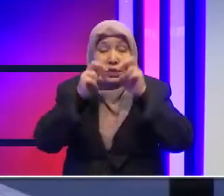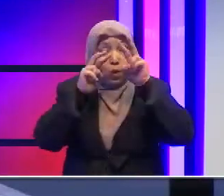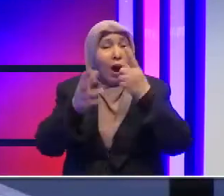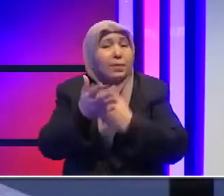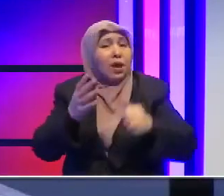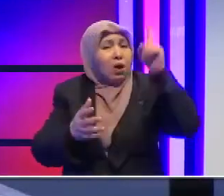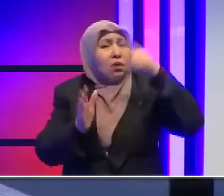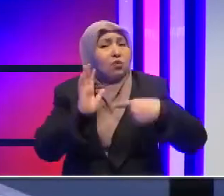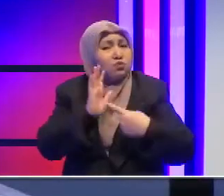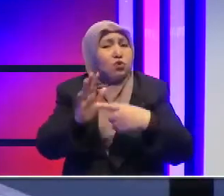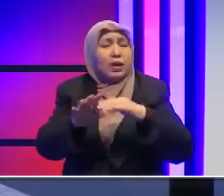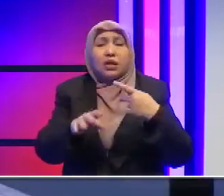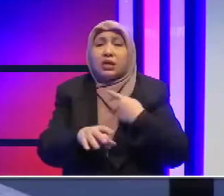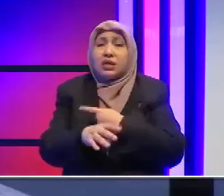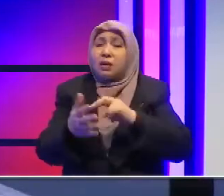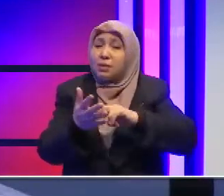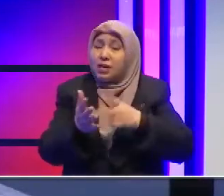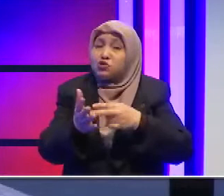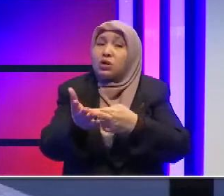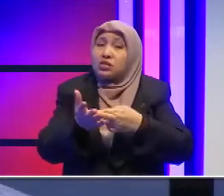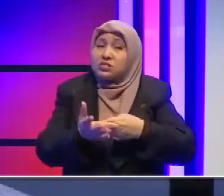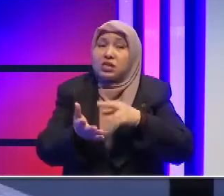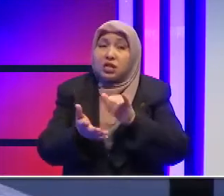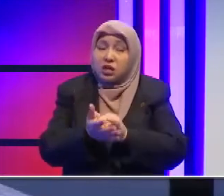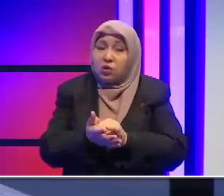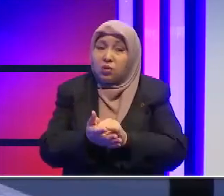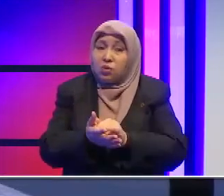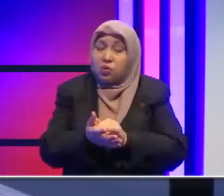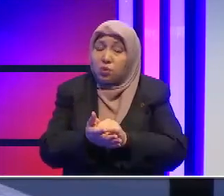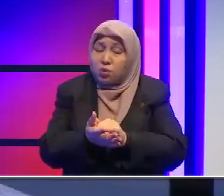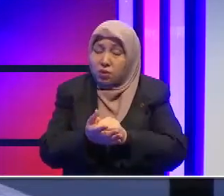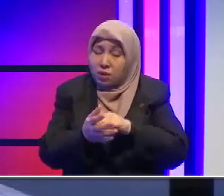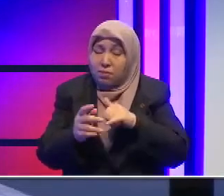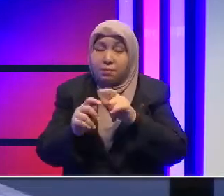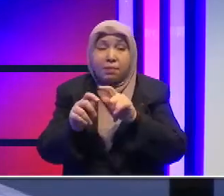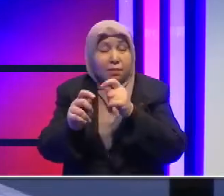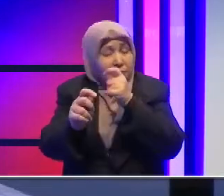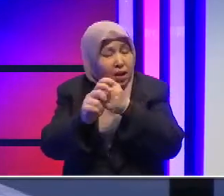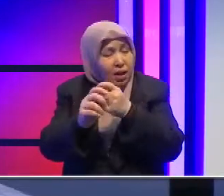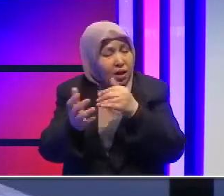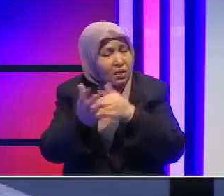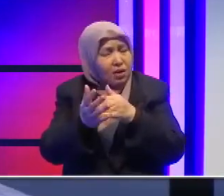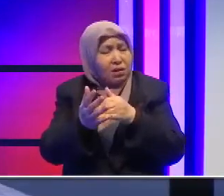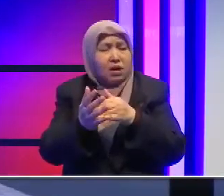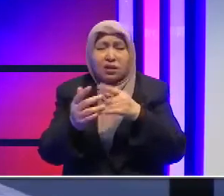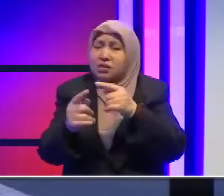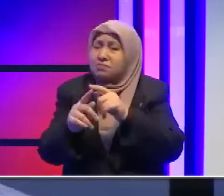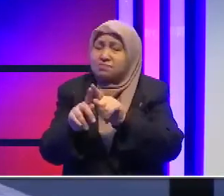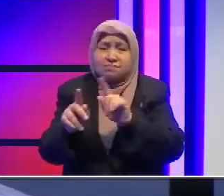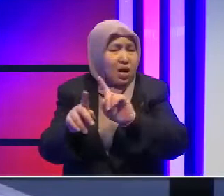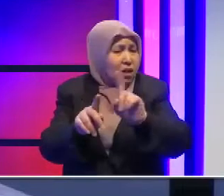tunjukkan kepada kita daripada maksud rezeki itu lebih tepat, lebih kena dalam semua kondisi